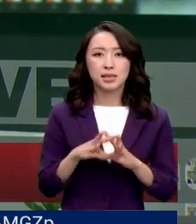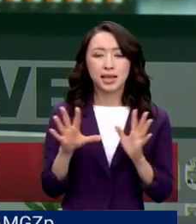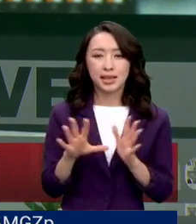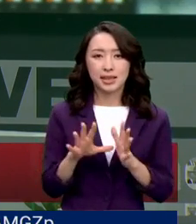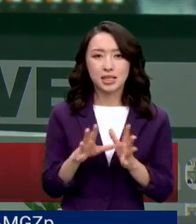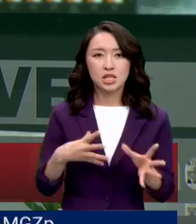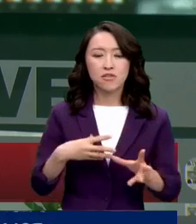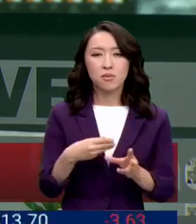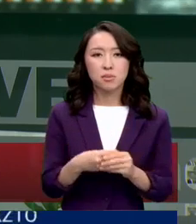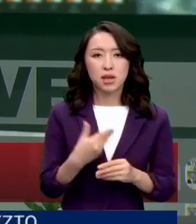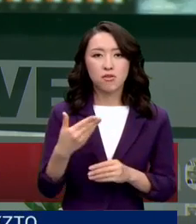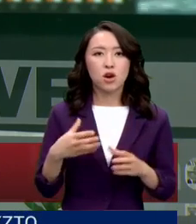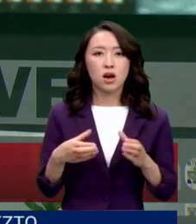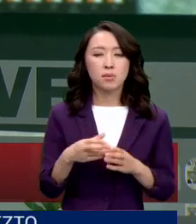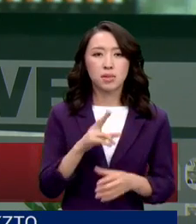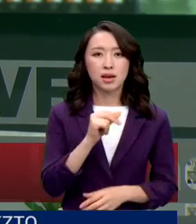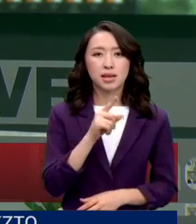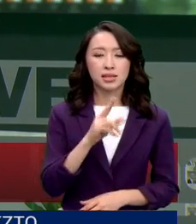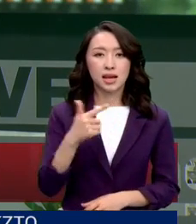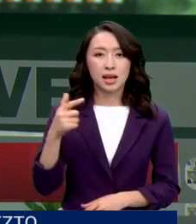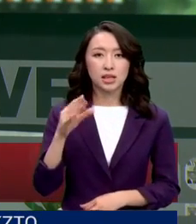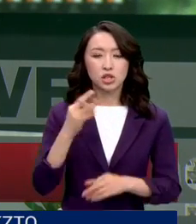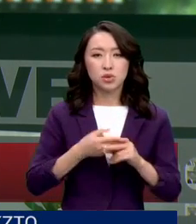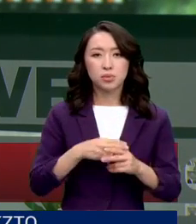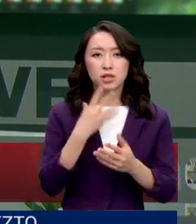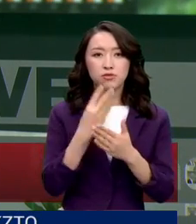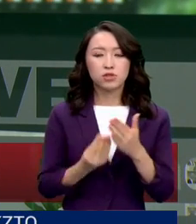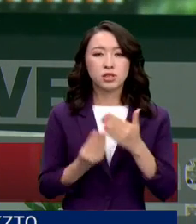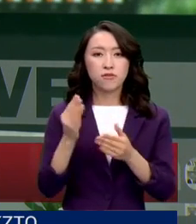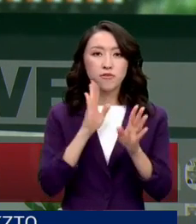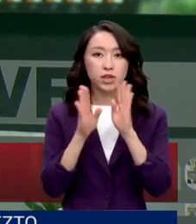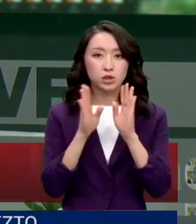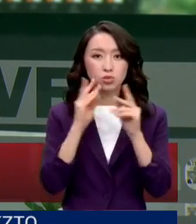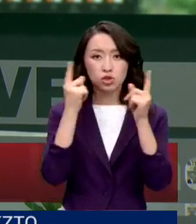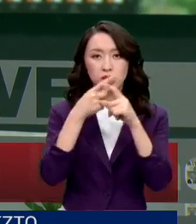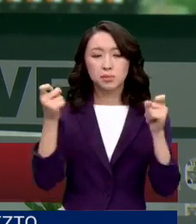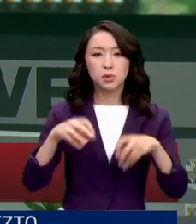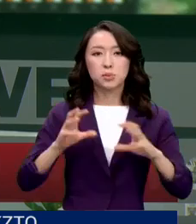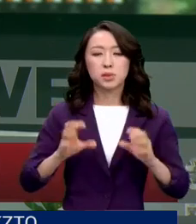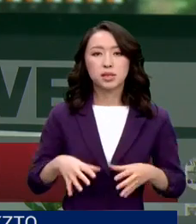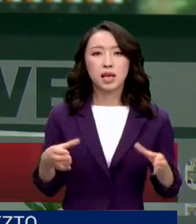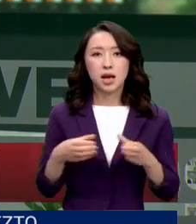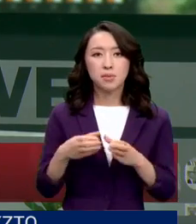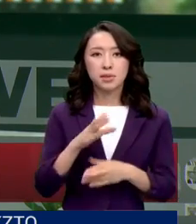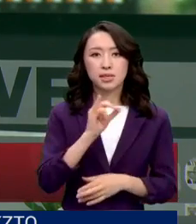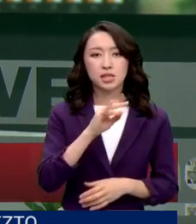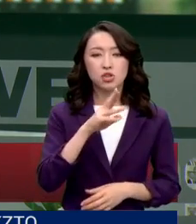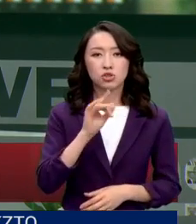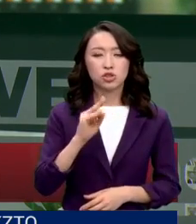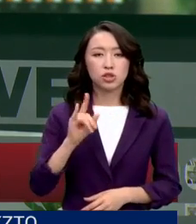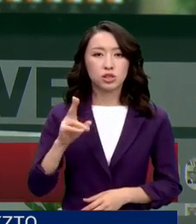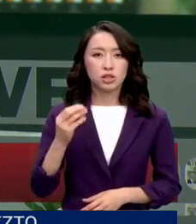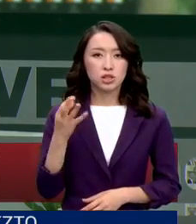энергетики совместно с компанией «Казахгаз». Об этом на своей странице Facebook сообщил председатель правления компании Санжар